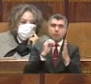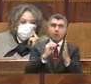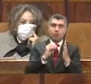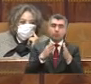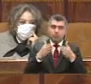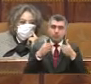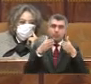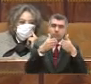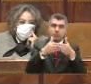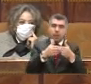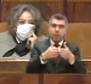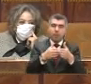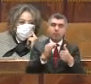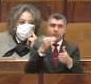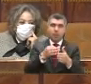الفائقه السرعه،